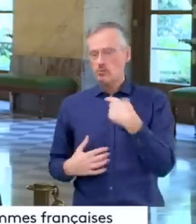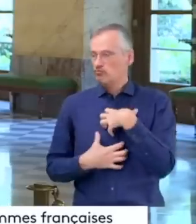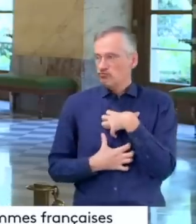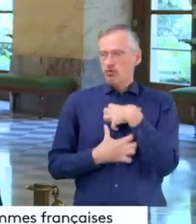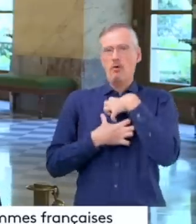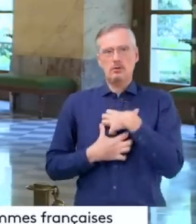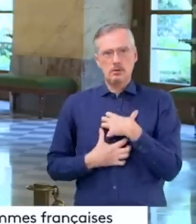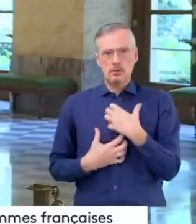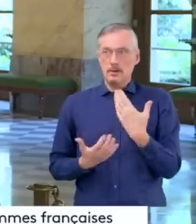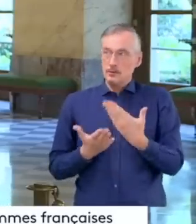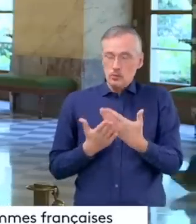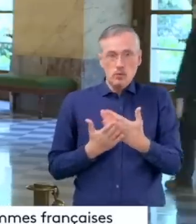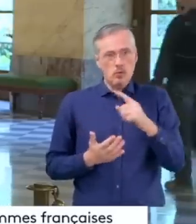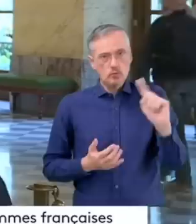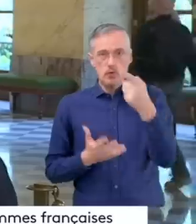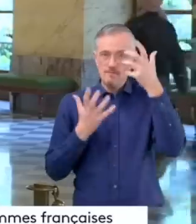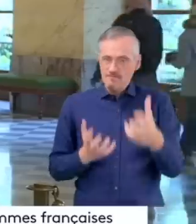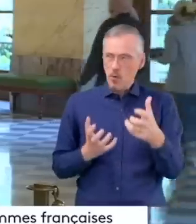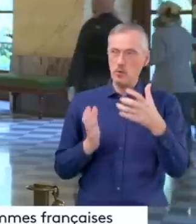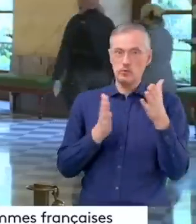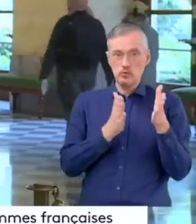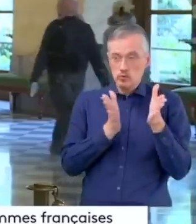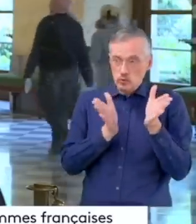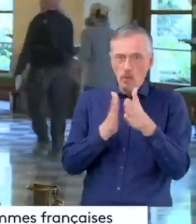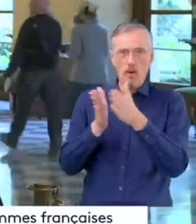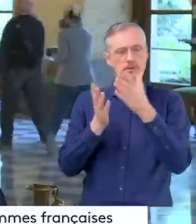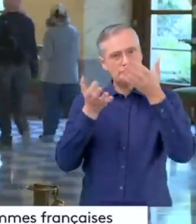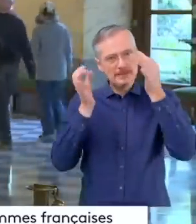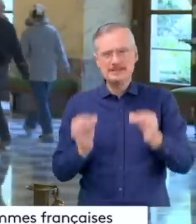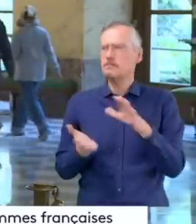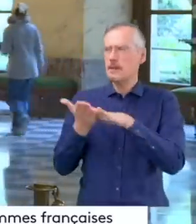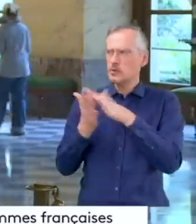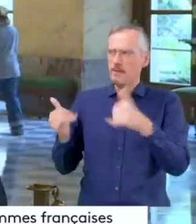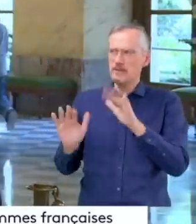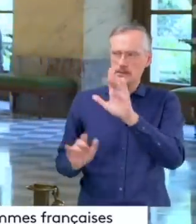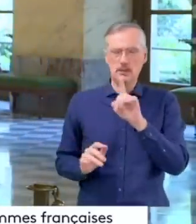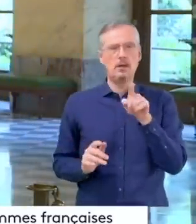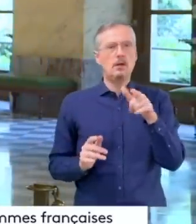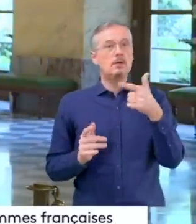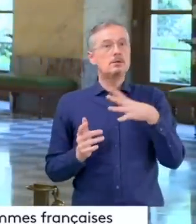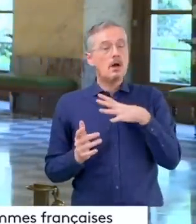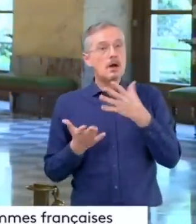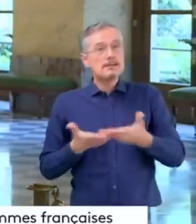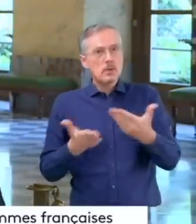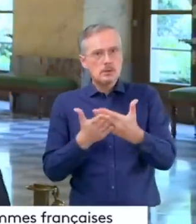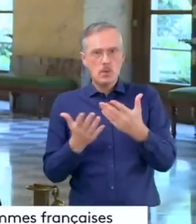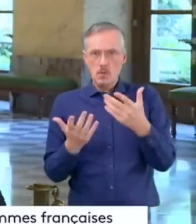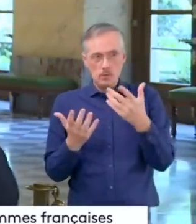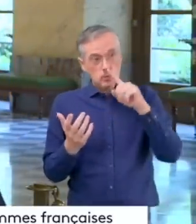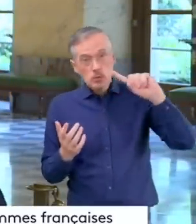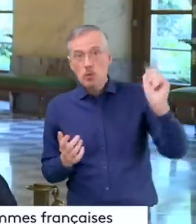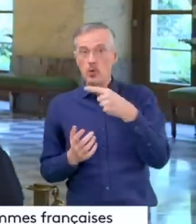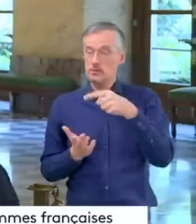propos. On a compris, et il y avait Antoine des demandes des députés de l'ensemble de la représentation nationale. Attendez, je vais jusqu'au bout de ça. L'ensemble de la représentation nationale